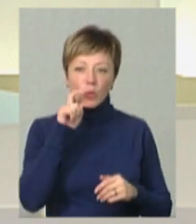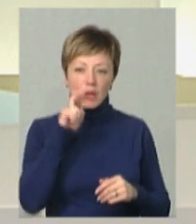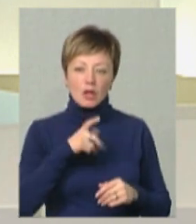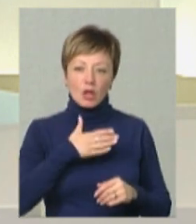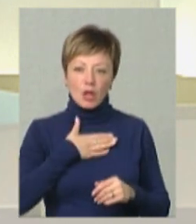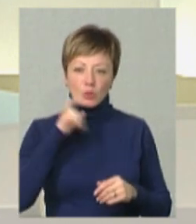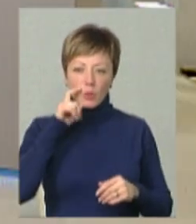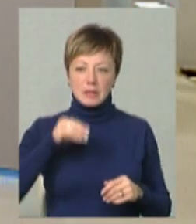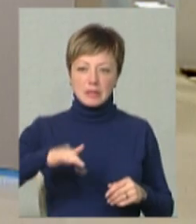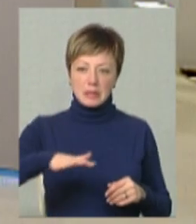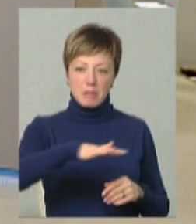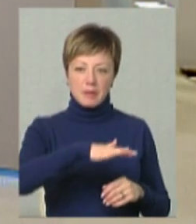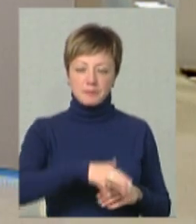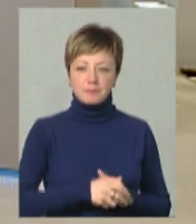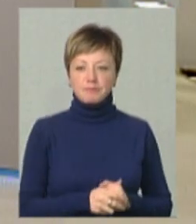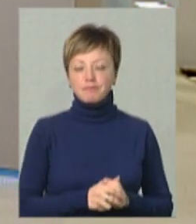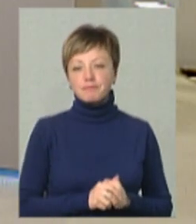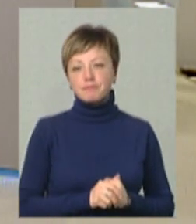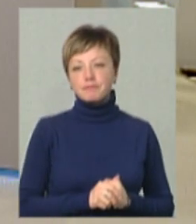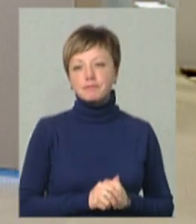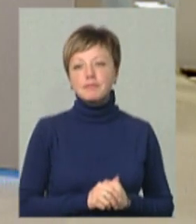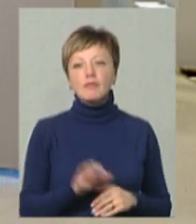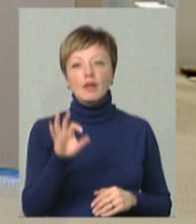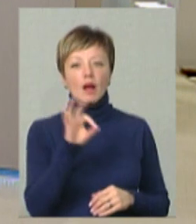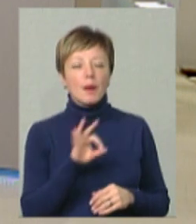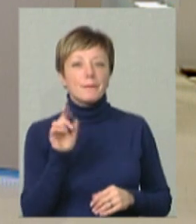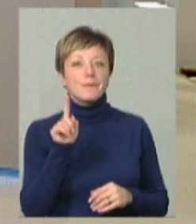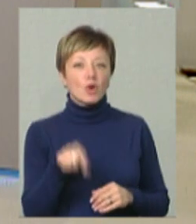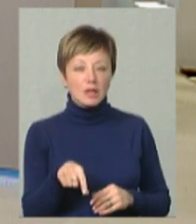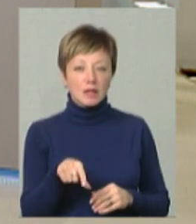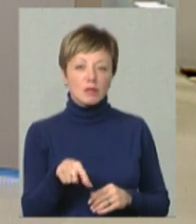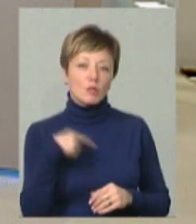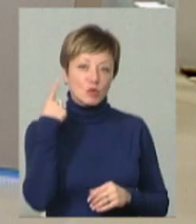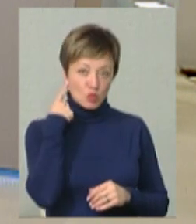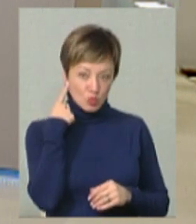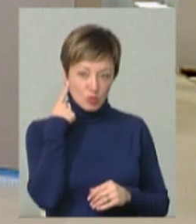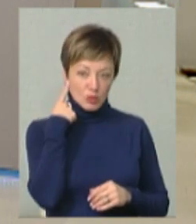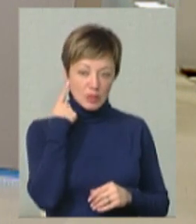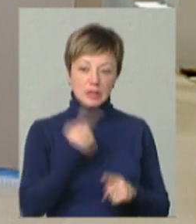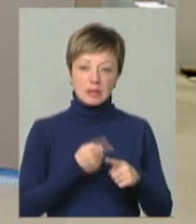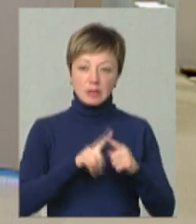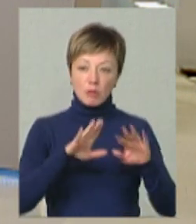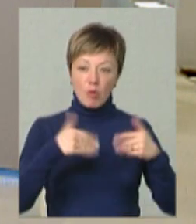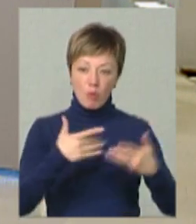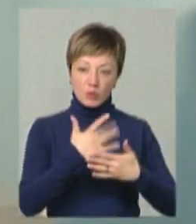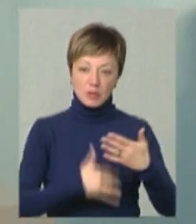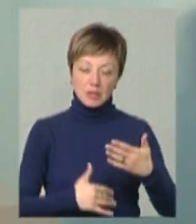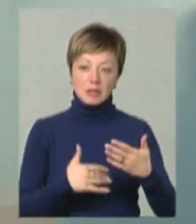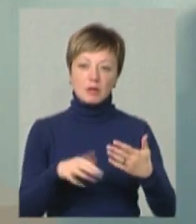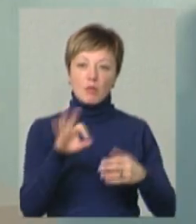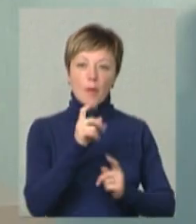нашій українській землі. Ну, от саме про те, ми почули, хто ці пропозиції вносить